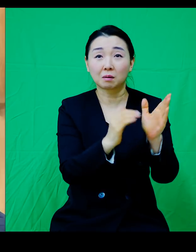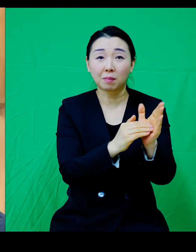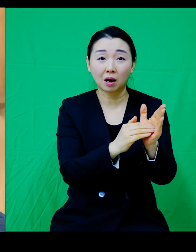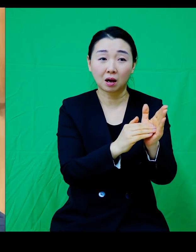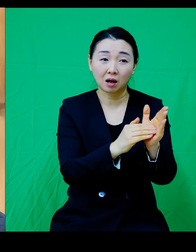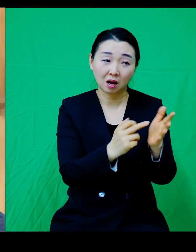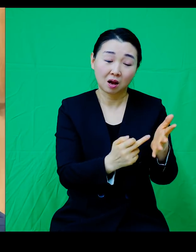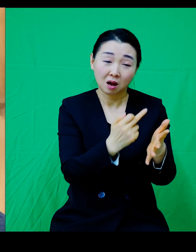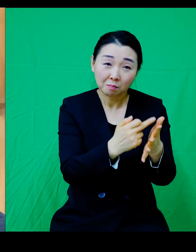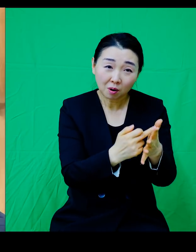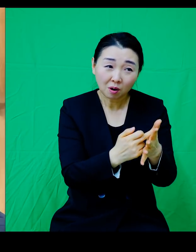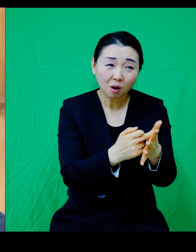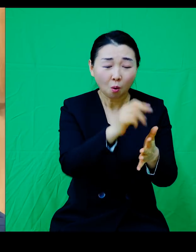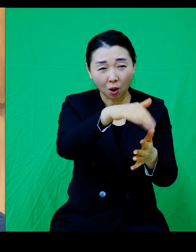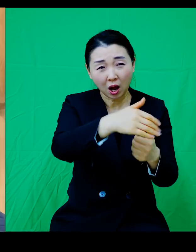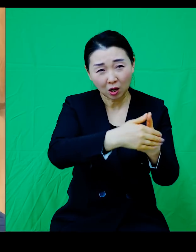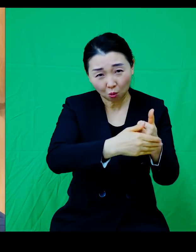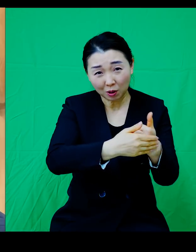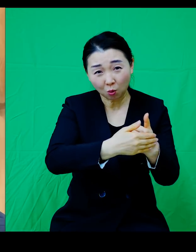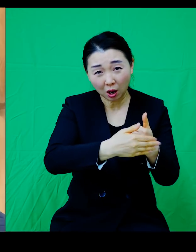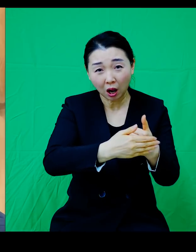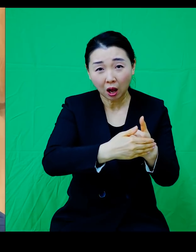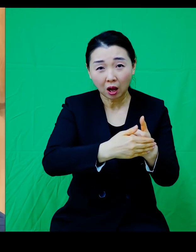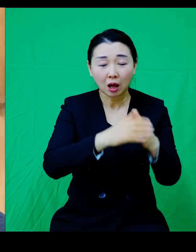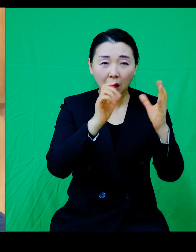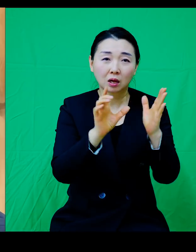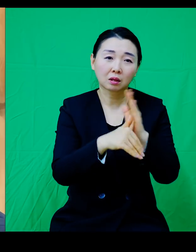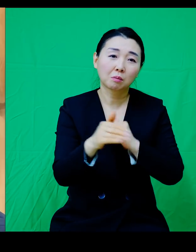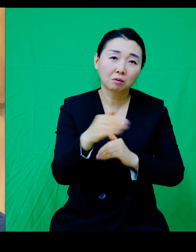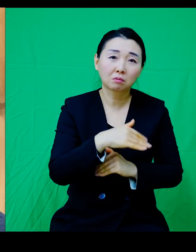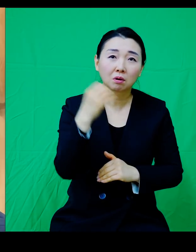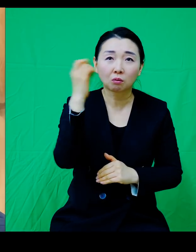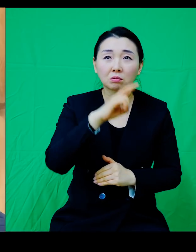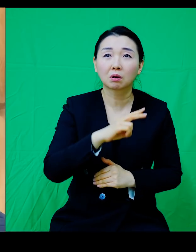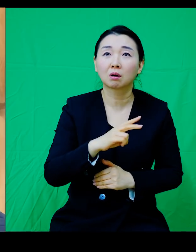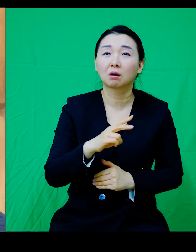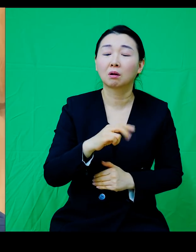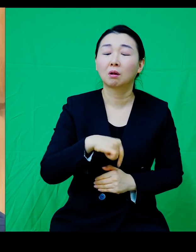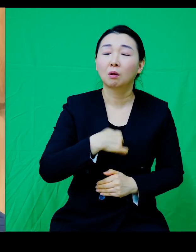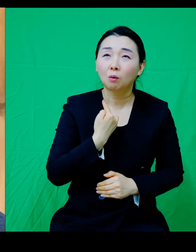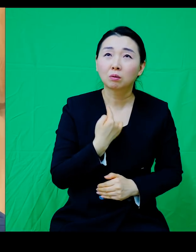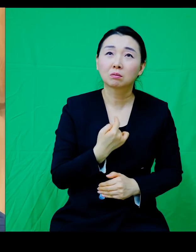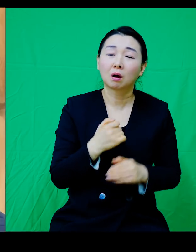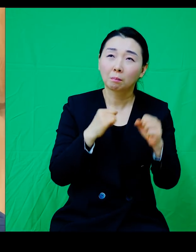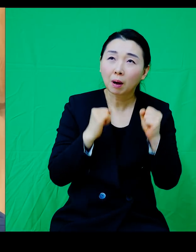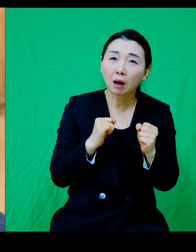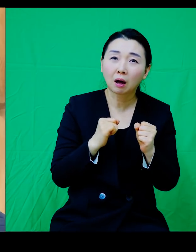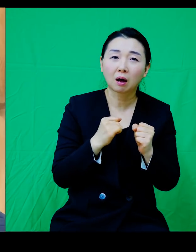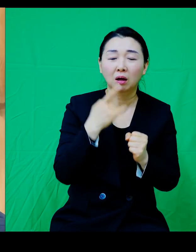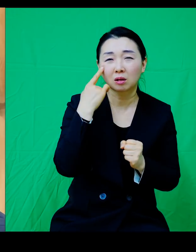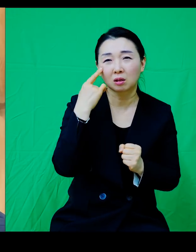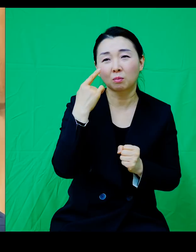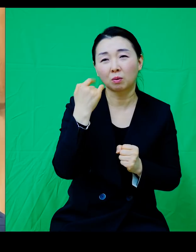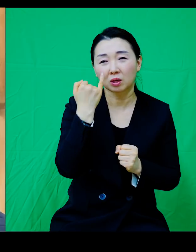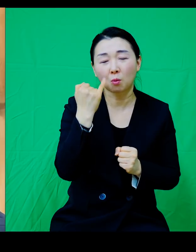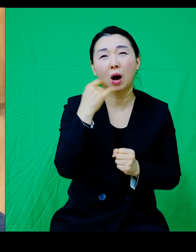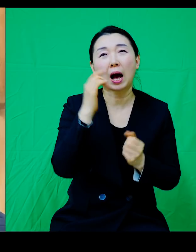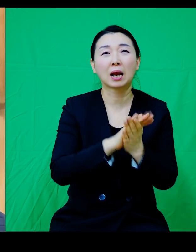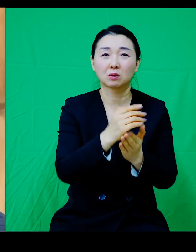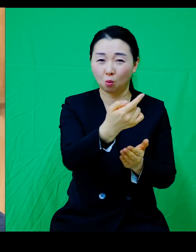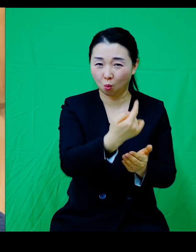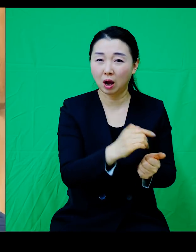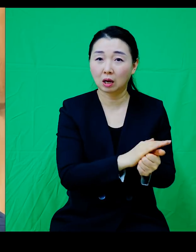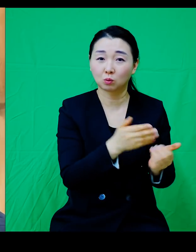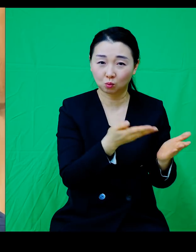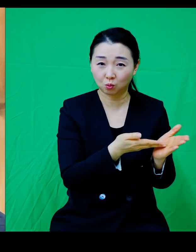있어서 이렇게 와서 돌봐줘 하고서 아기 때부터 예. 그냥 걔는 혼자 이렇게 멀뚱멀뚱 있으면 이모가 와서 이제 케어해 주는 거죠. 네.